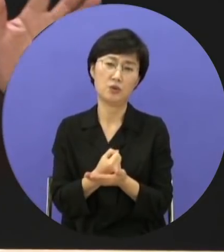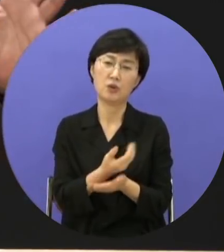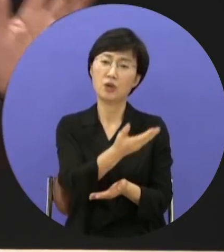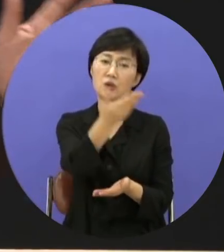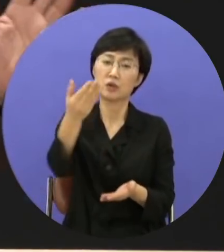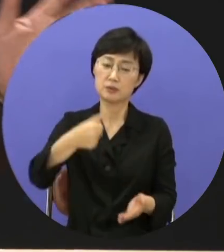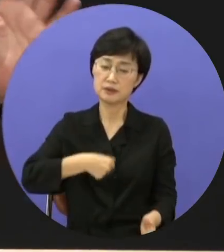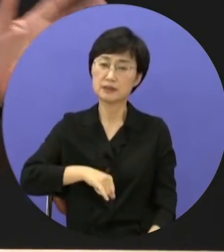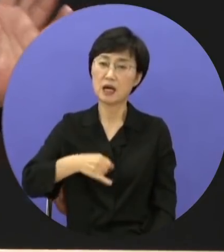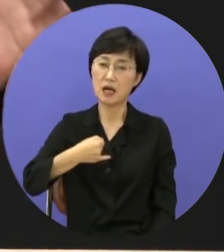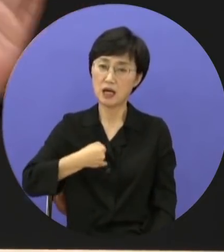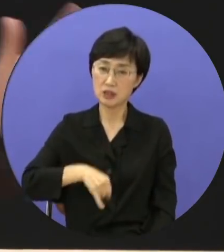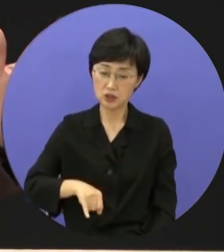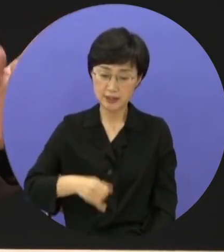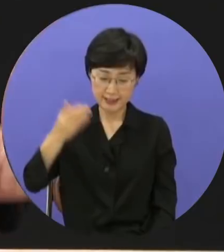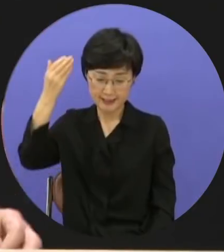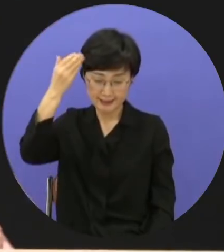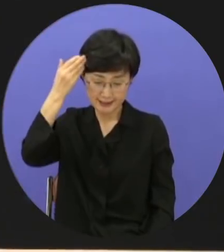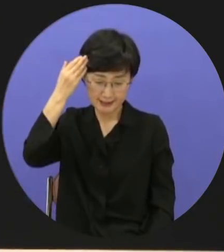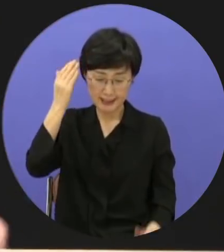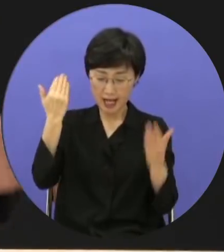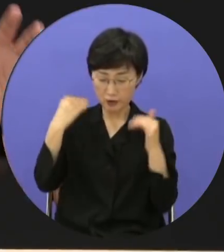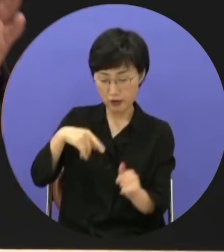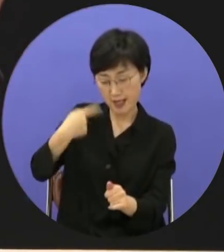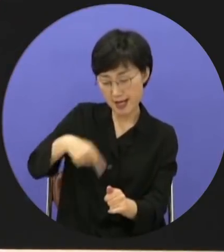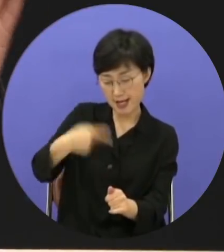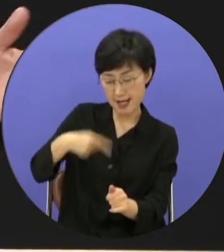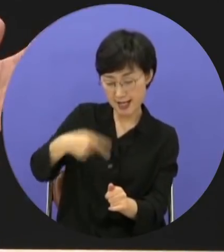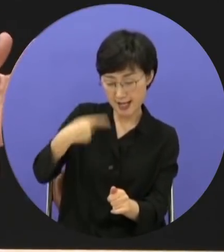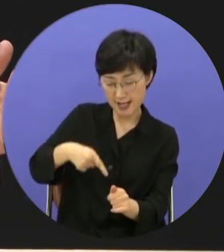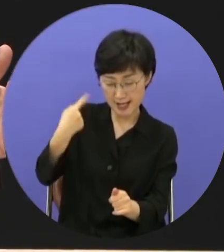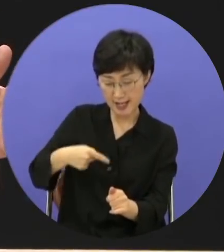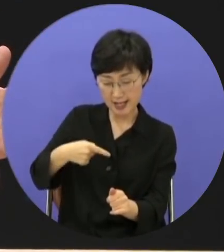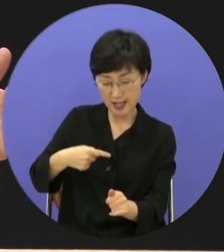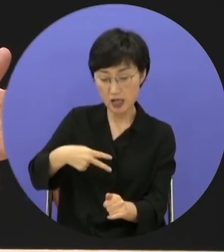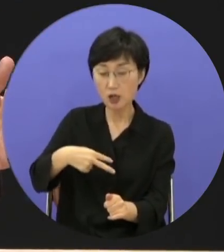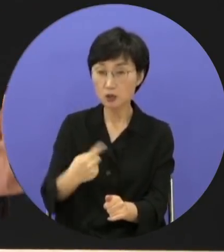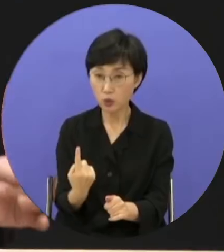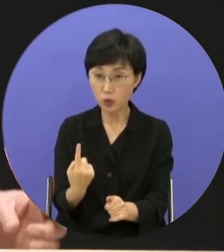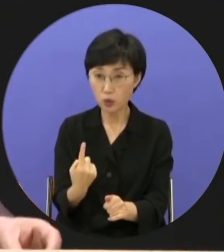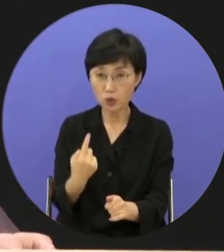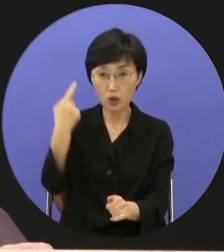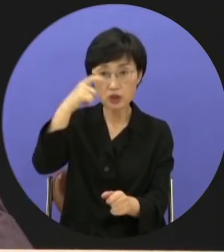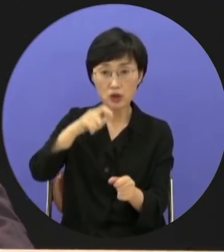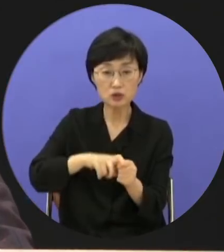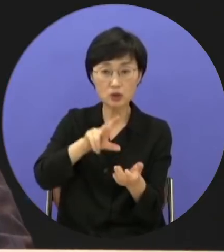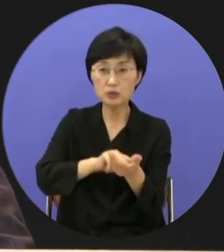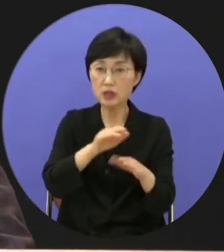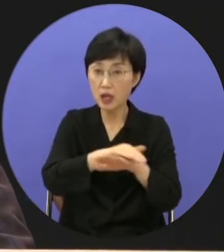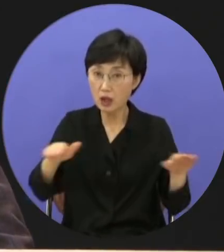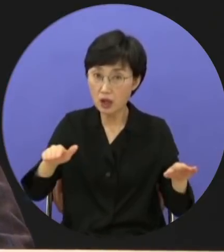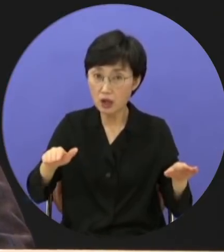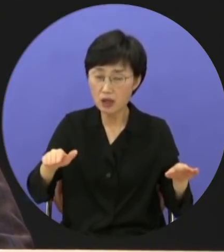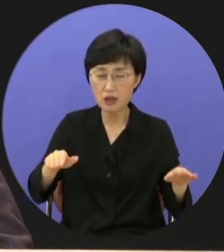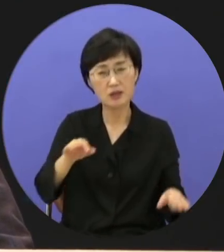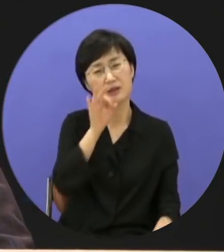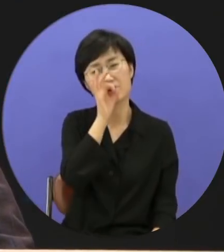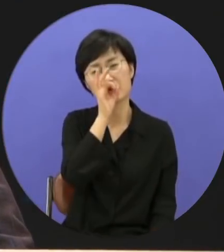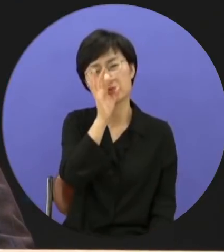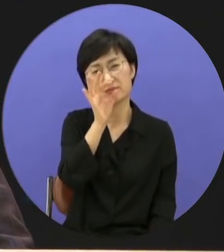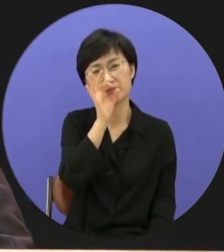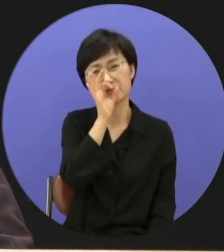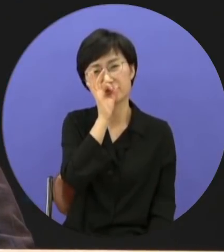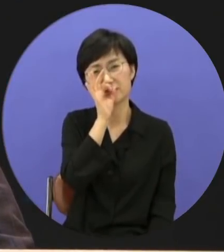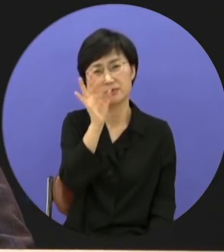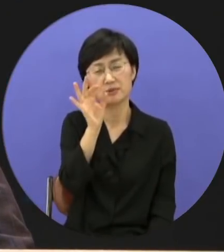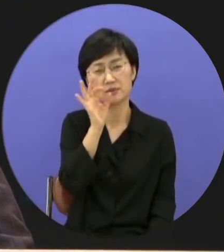자녀에게 아무리 많은 것을 가르쳐도 영적 문제는 해결 못 합니다. No matter how many things you teach your children, you